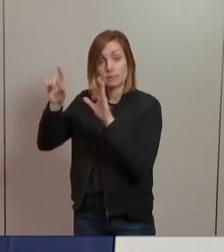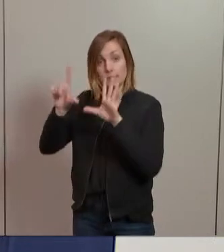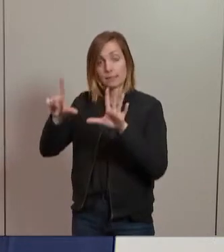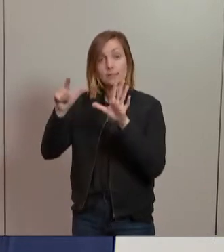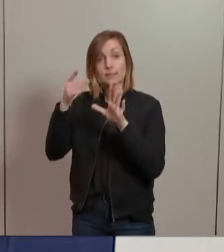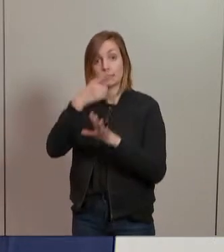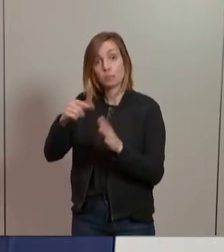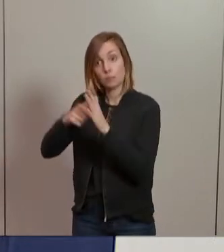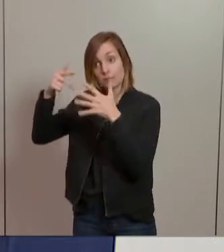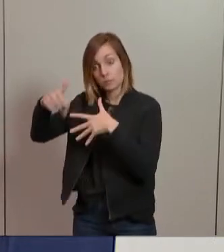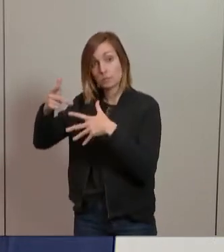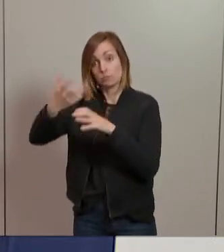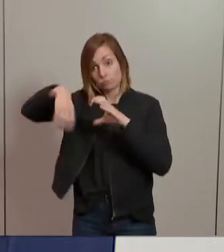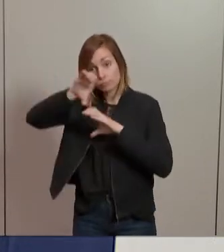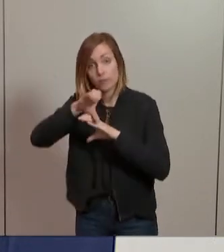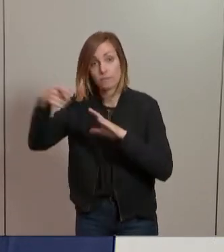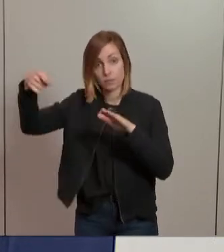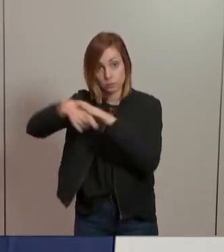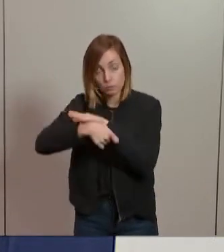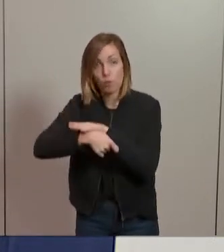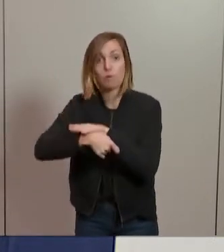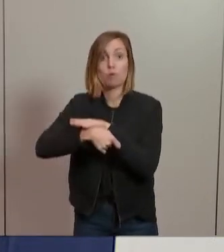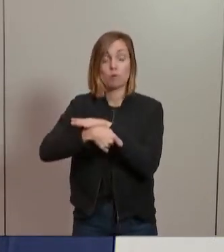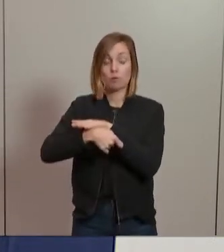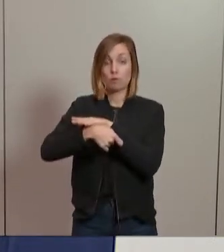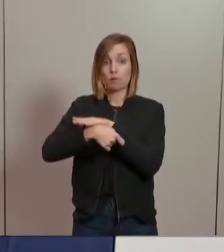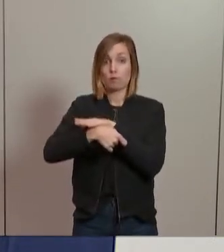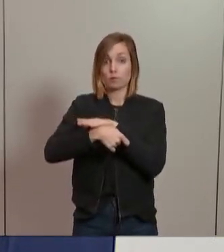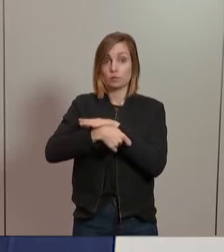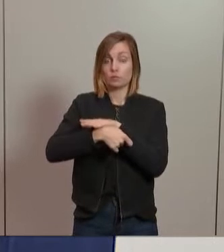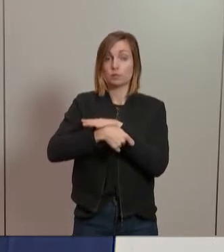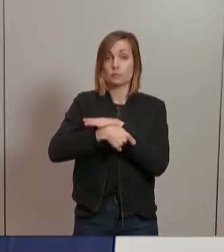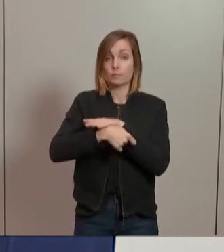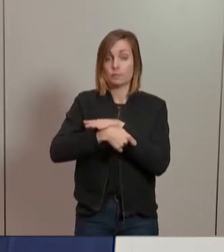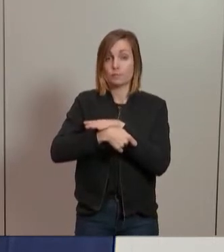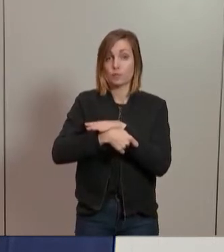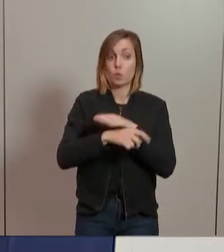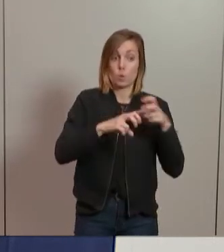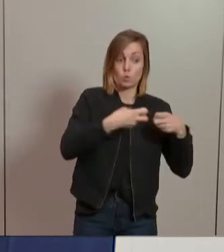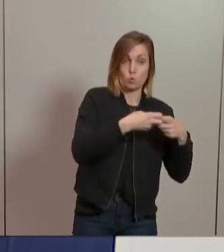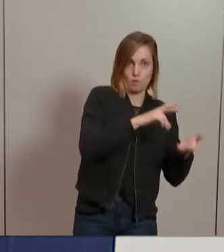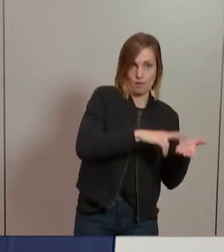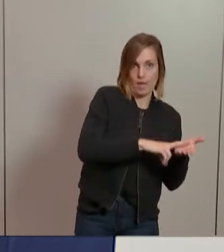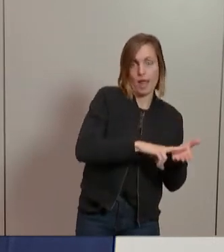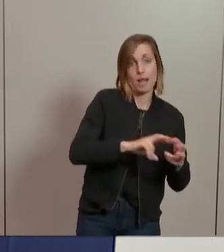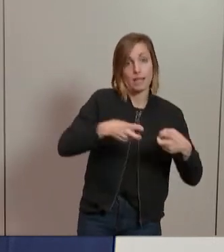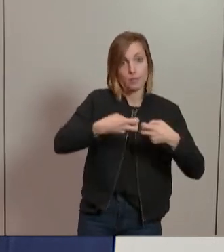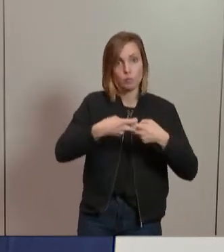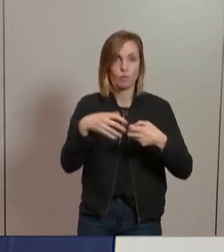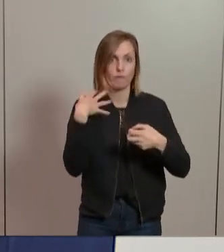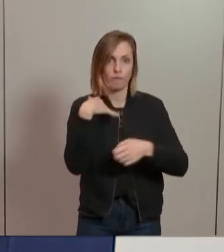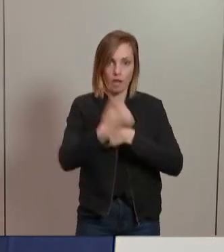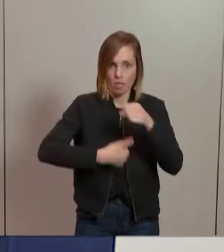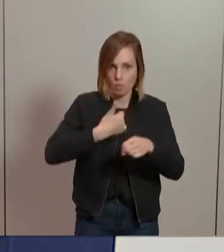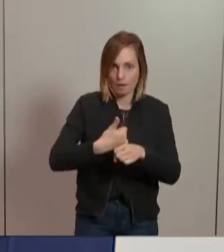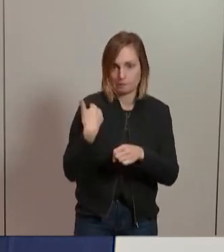également introduit un financement complémentaire de Nantes Métropole finançant le différentiel entre le coût réel et les coûts mentionnés dans le forfait annuel